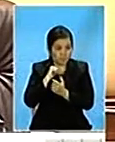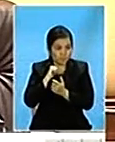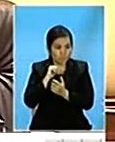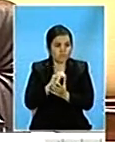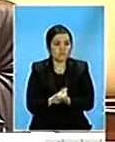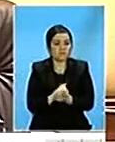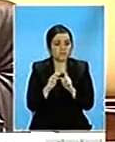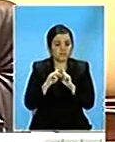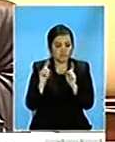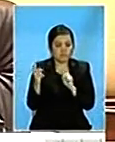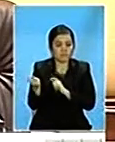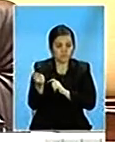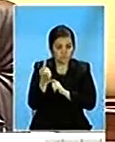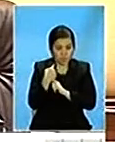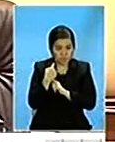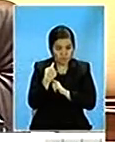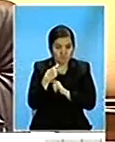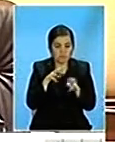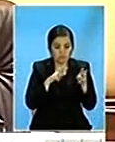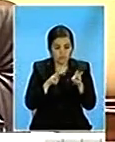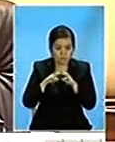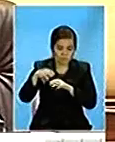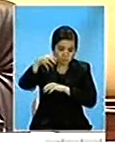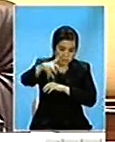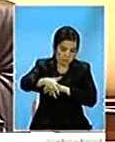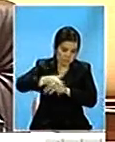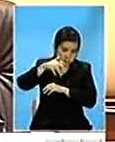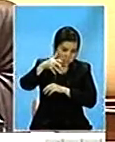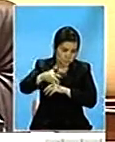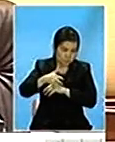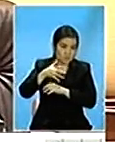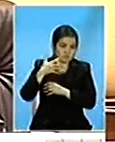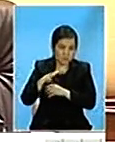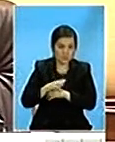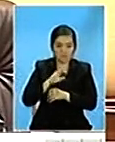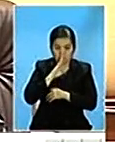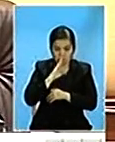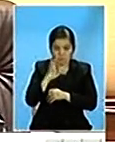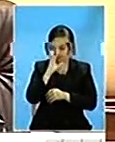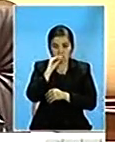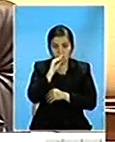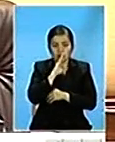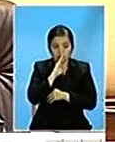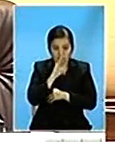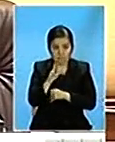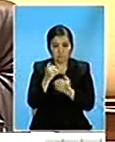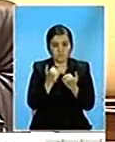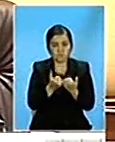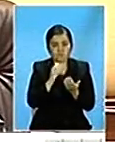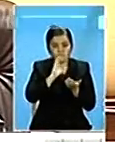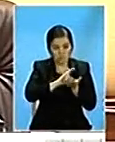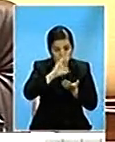ต่ประเด็นที่ท่านถามกรณีเรื่องการขุดลอกนั้นนะครับผมก็ญาติกราบเรียนอย่างตรงไปตรงมานะครับเพราะว่างบประมาณ